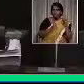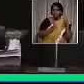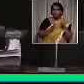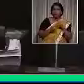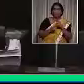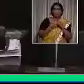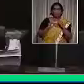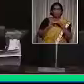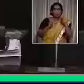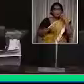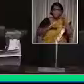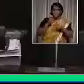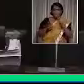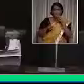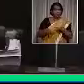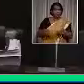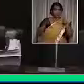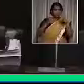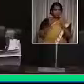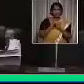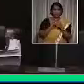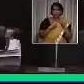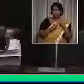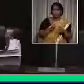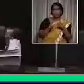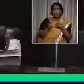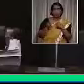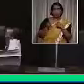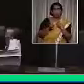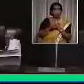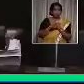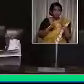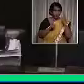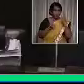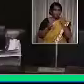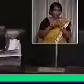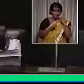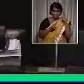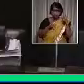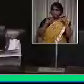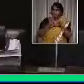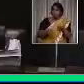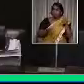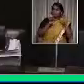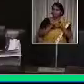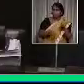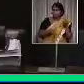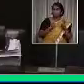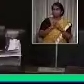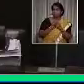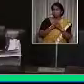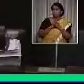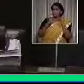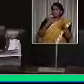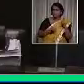அது சம்பந்தமாக நாவலப்பட்டி மட்டுமல்ல அக்குர்ணையிலும் ஒரு வருடத்துக்கு ஒரு முறை அல்லது ரெண்டு வருடத்துக்கு முறை இவ்வாறான வெள்ளங்கள் வருவதை நாங்கள் பார்க்கிறோம். எனவே இதற்கான